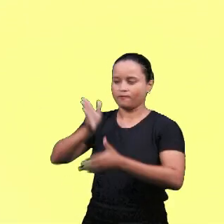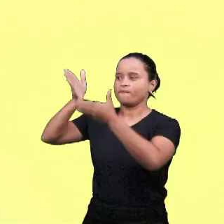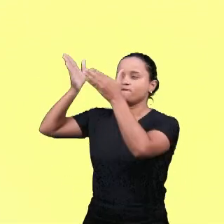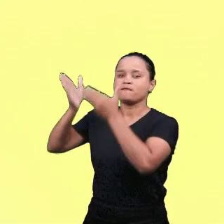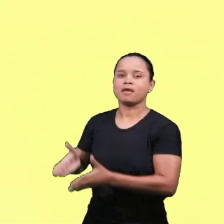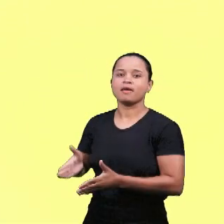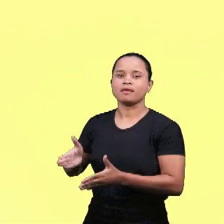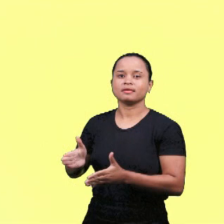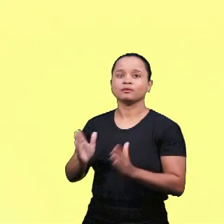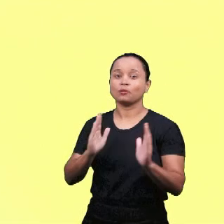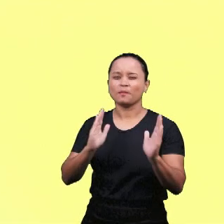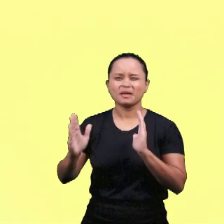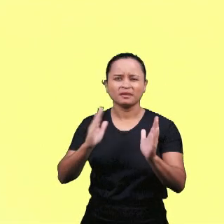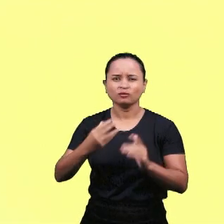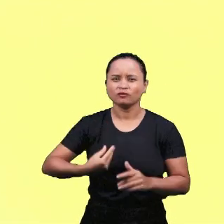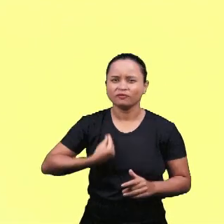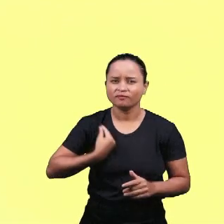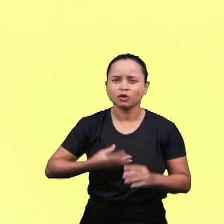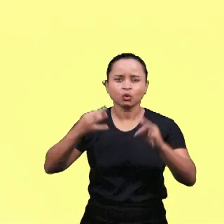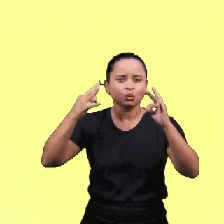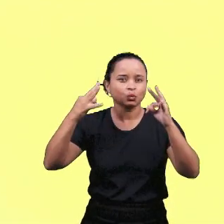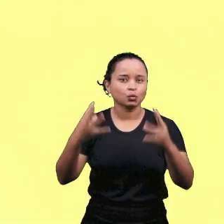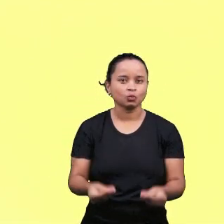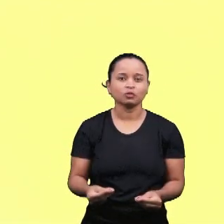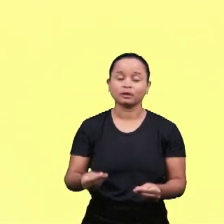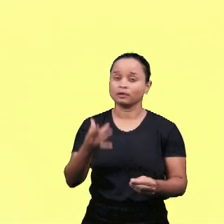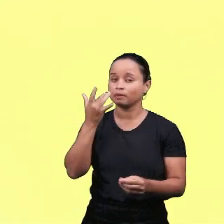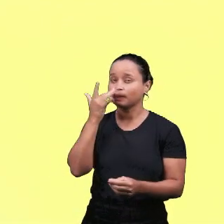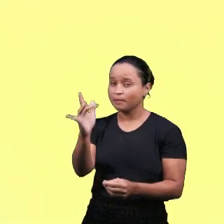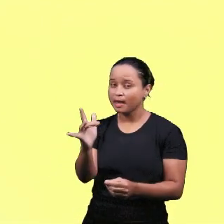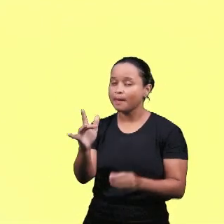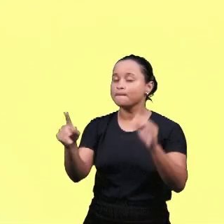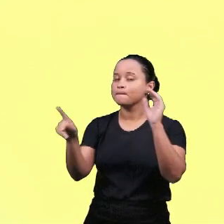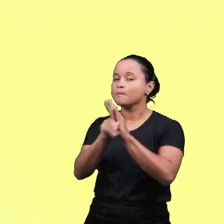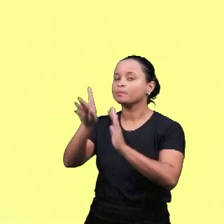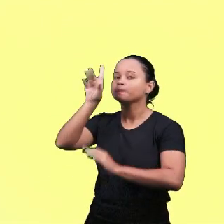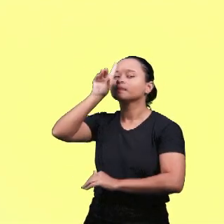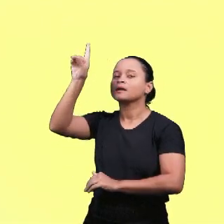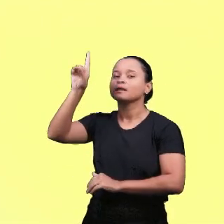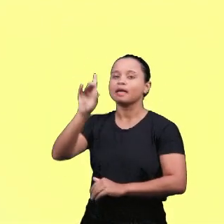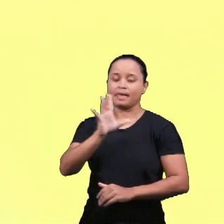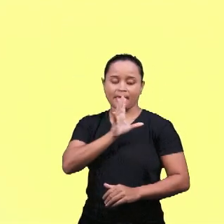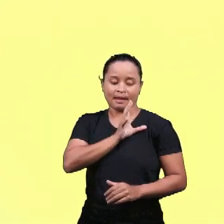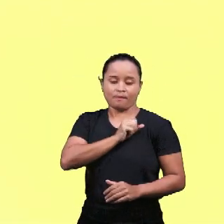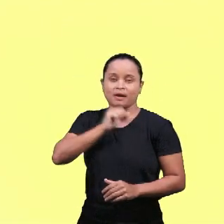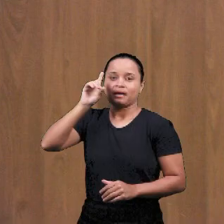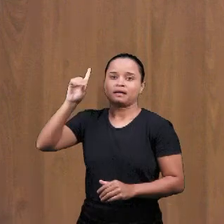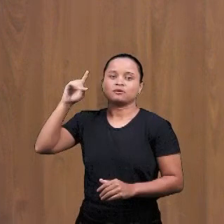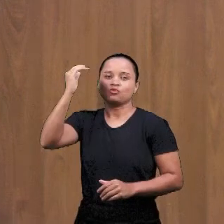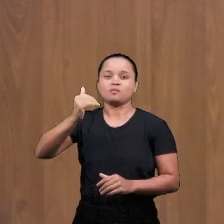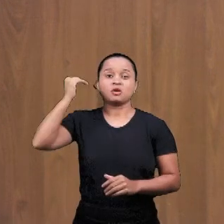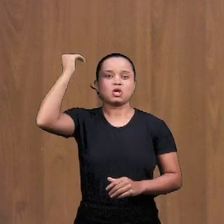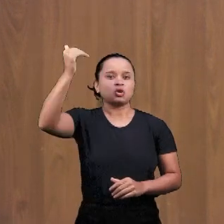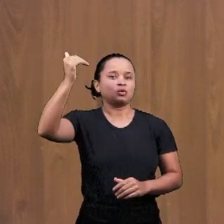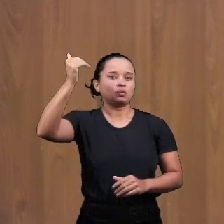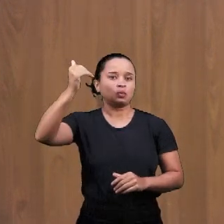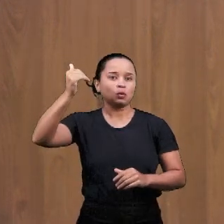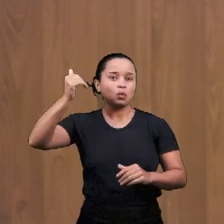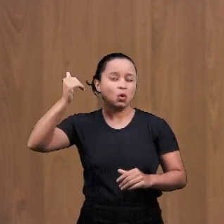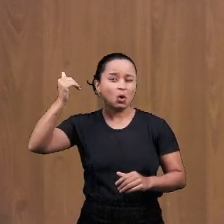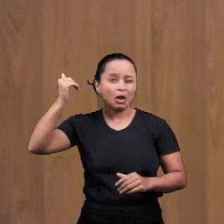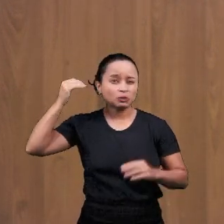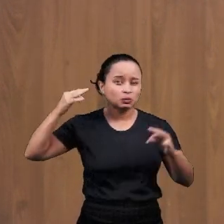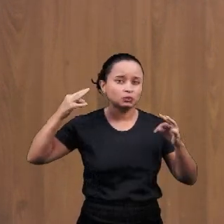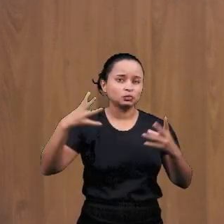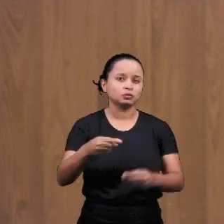existence. Craindre à Dieu, aimer à Dieu plus que toutes les choses dans cette vie. Ainsi comme Joseph,